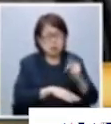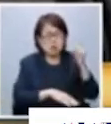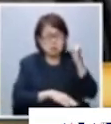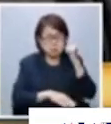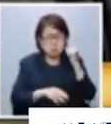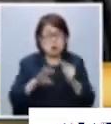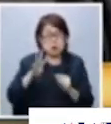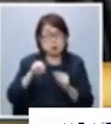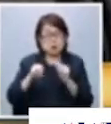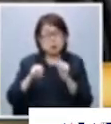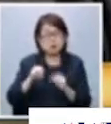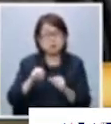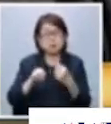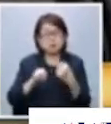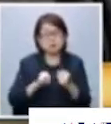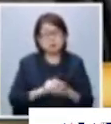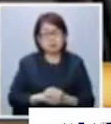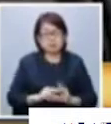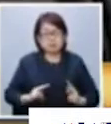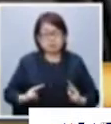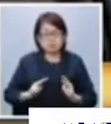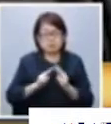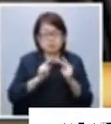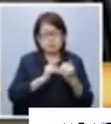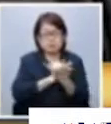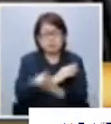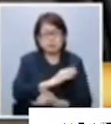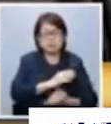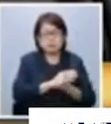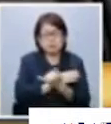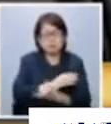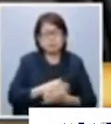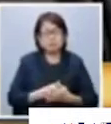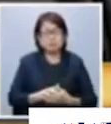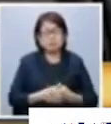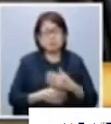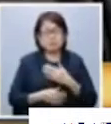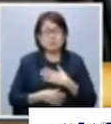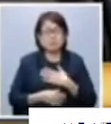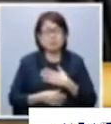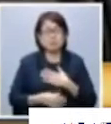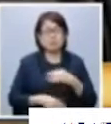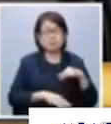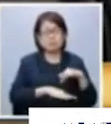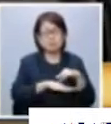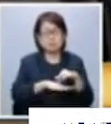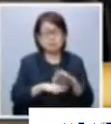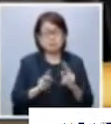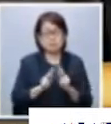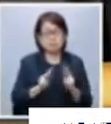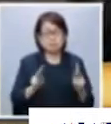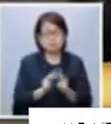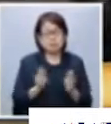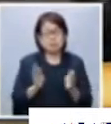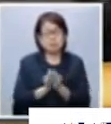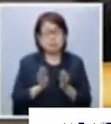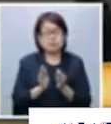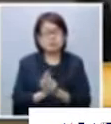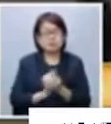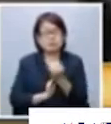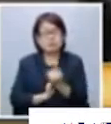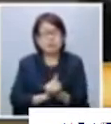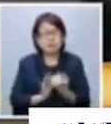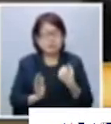10กระทรวงต่างประเทศผมในฐานะกรรมาธิการเสียงข้างน้อยได้เสนอปรับลด